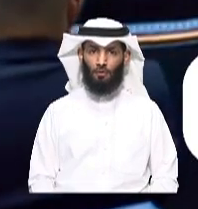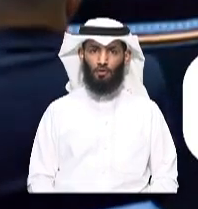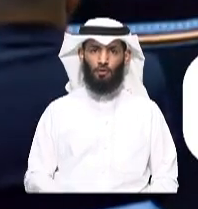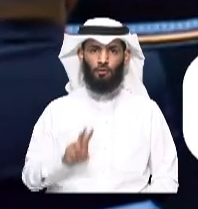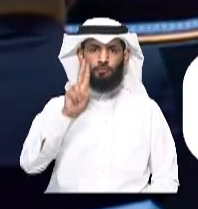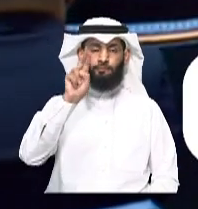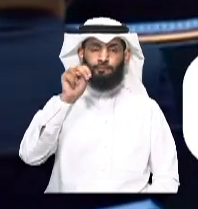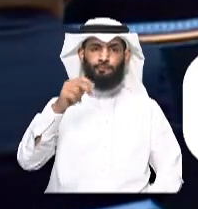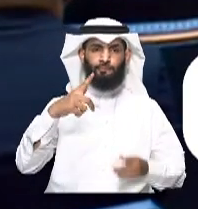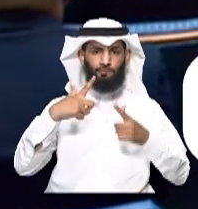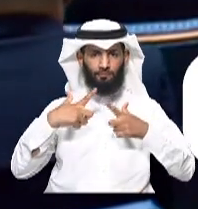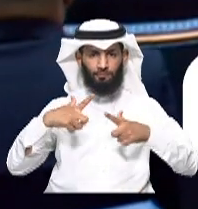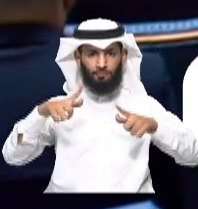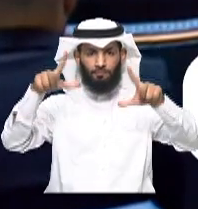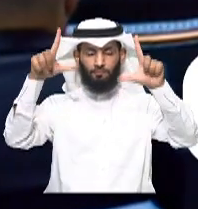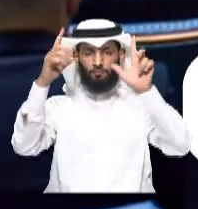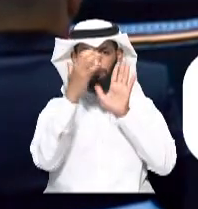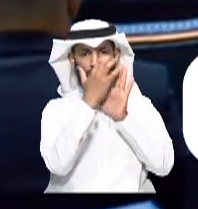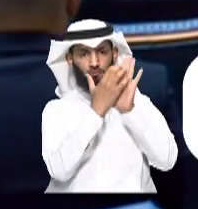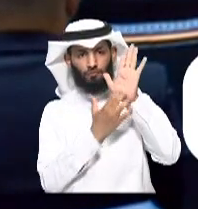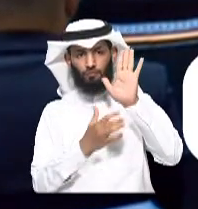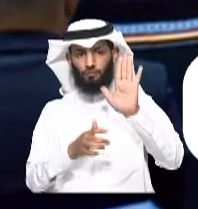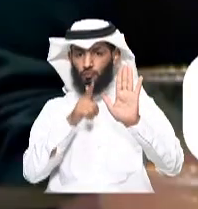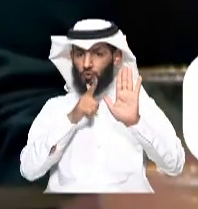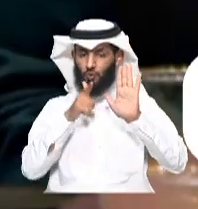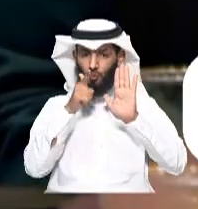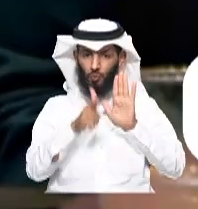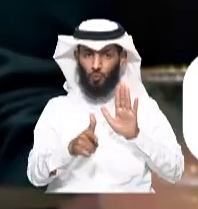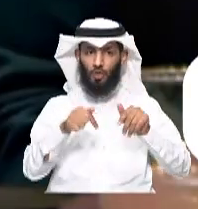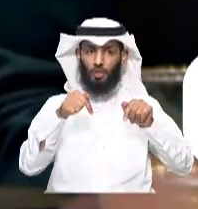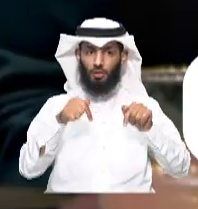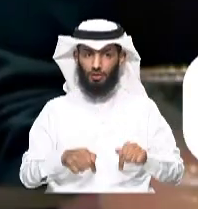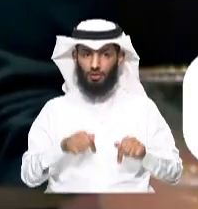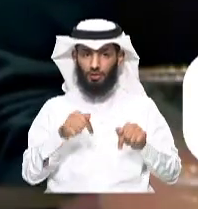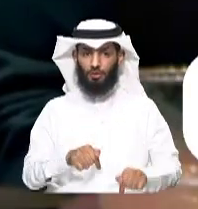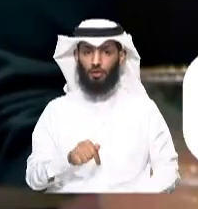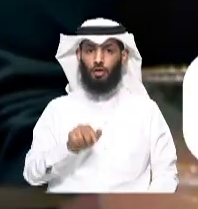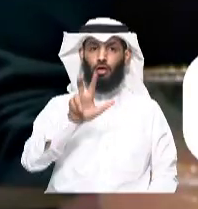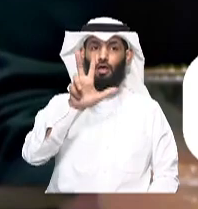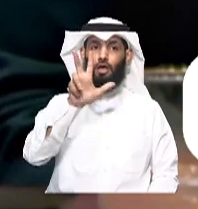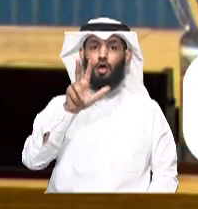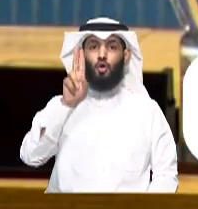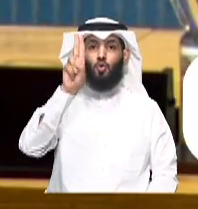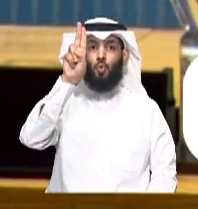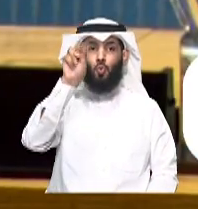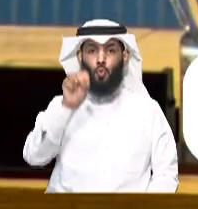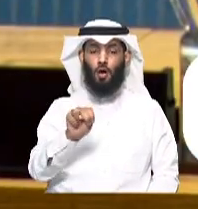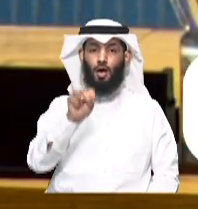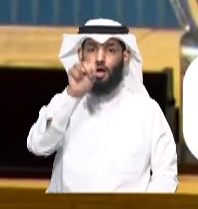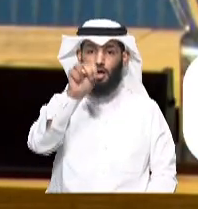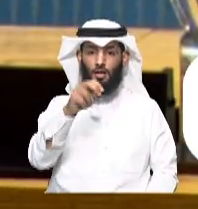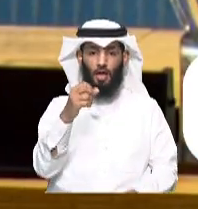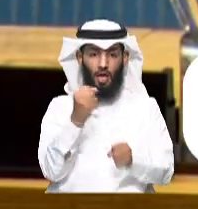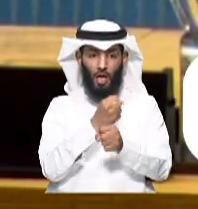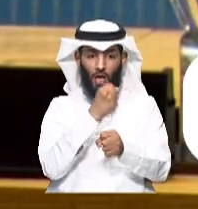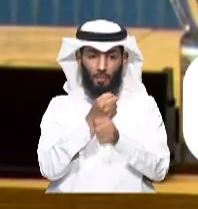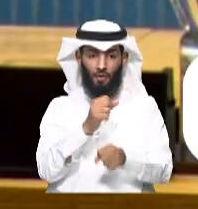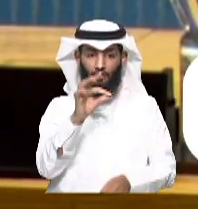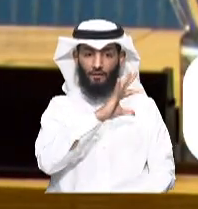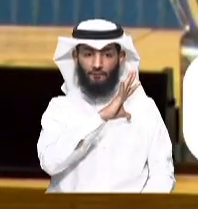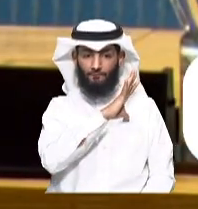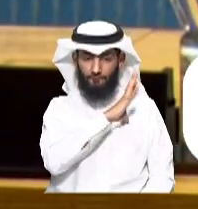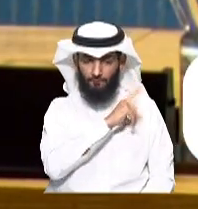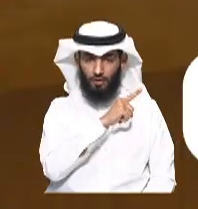صحفيا اعرب فيه عن قلقه ازاء حظر انشطه وكاله الامم المتحده لغوث وتشغيل اللاجئين